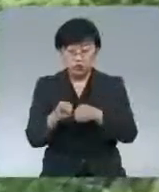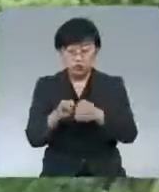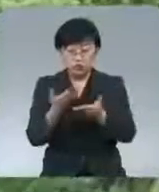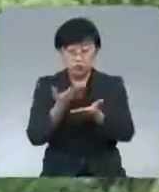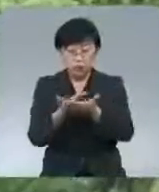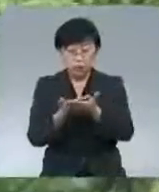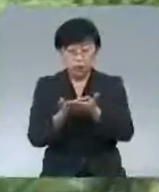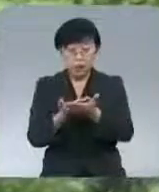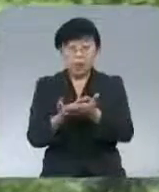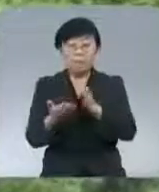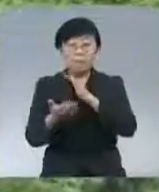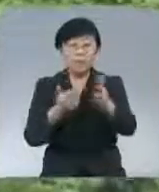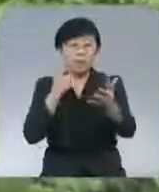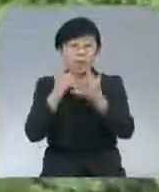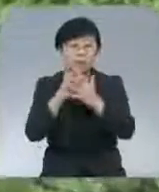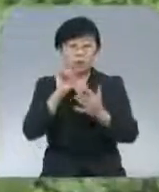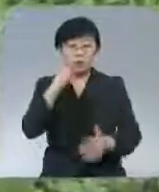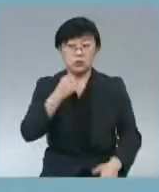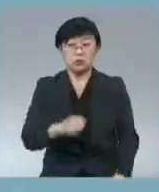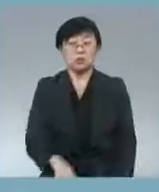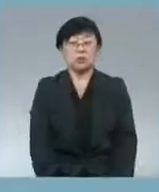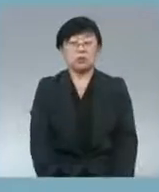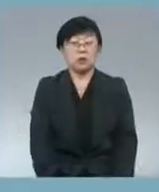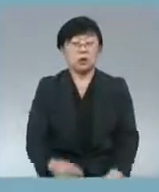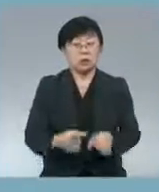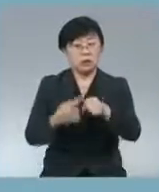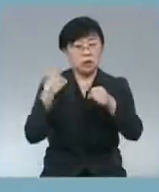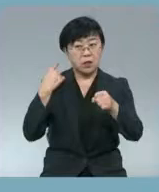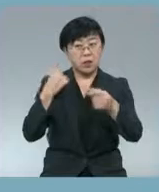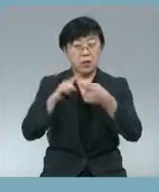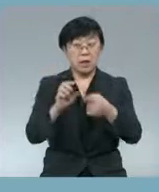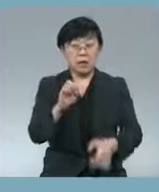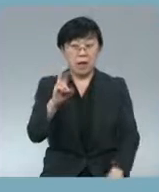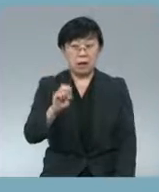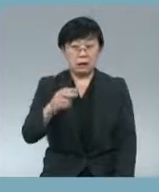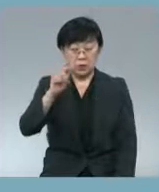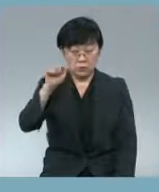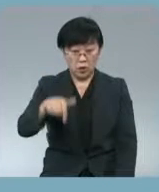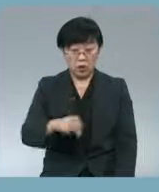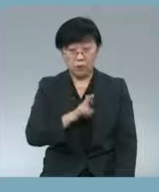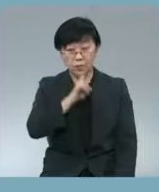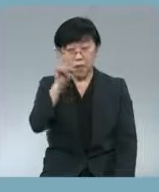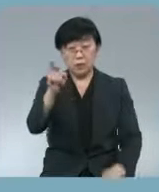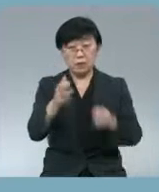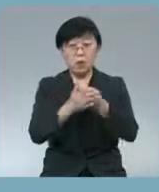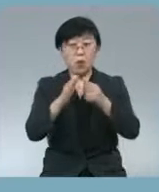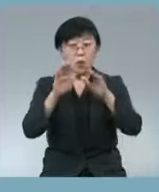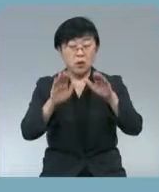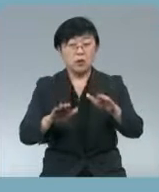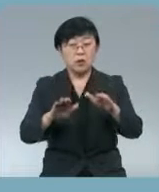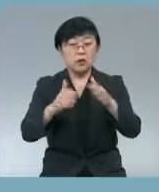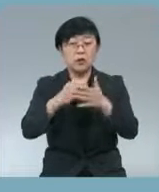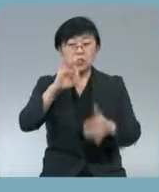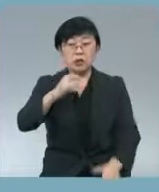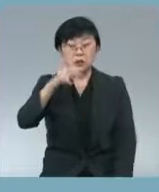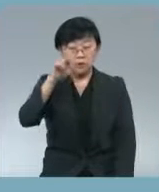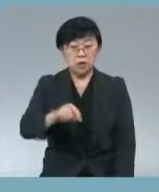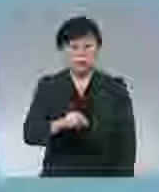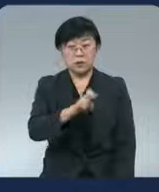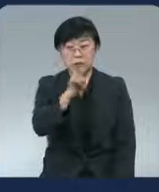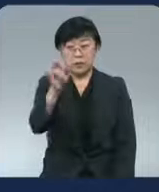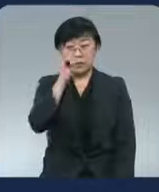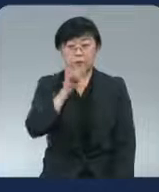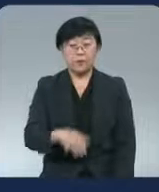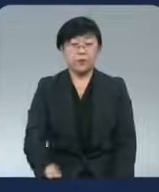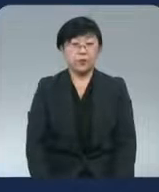khoang hàng hóa thì sẽ rất khó phát hiện trước phóng vào năm ngoái nước này phóng tên lửa từ khu vực dân Tốt tỉnh Nam Thuận anh